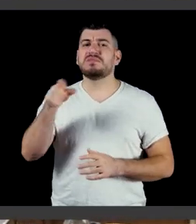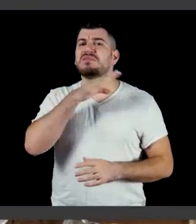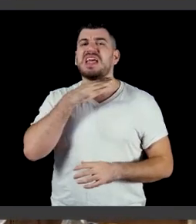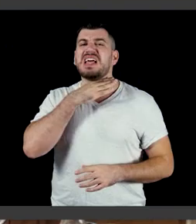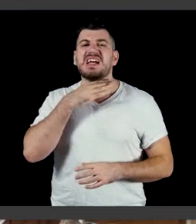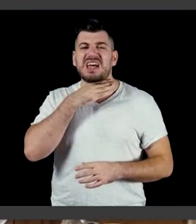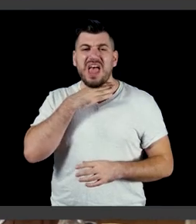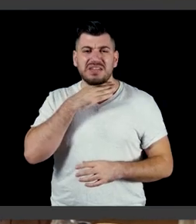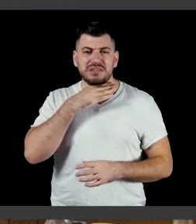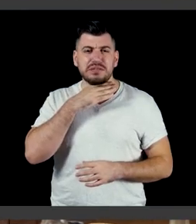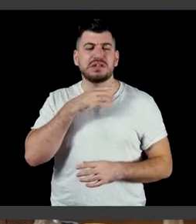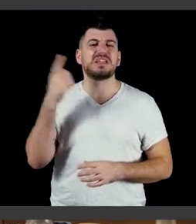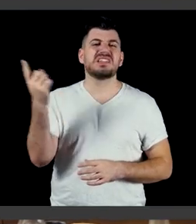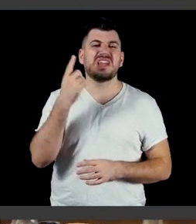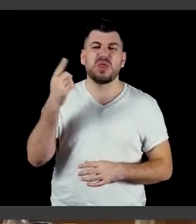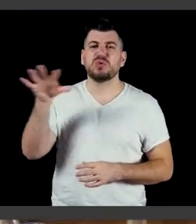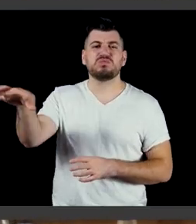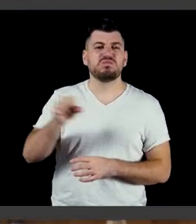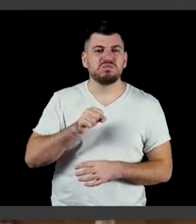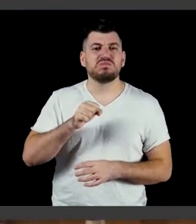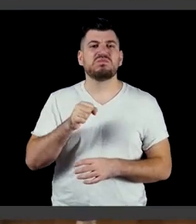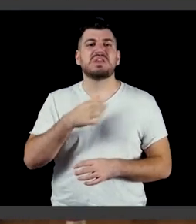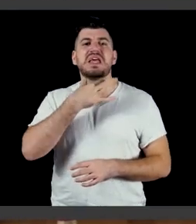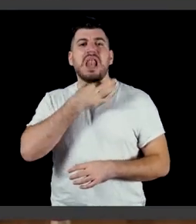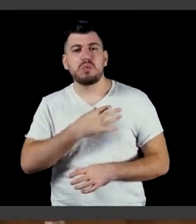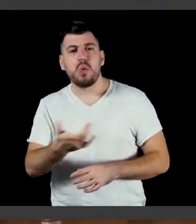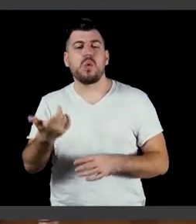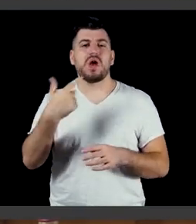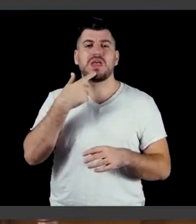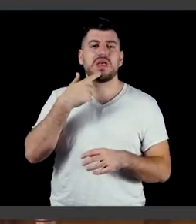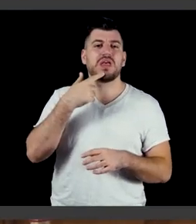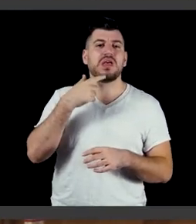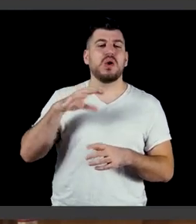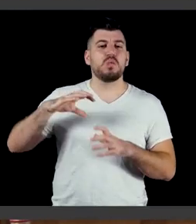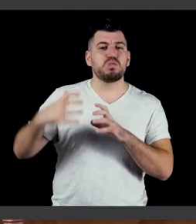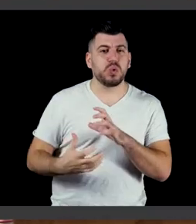χοιρινό, που συνήθως παίρνουν λαιμό, παίρνουν μπούτι, παίρνουν οτιδήποτε